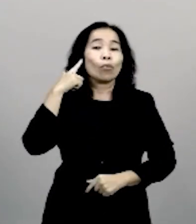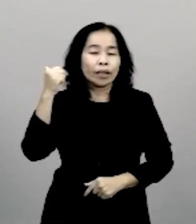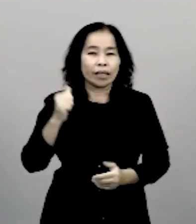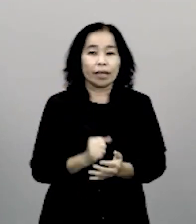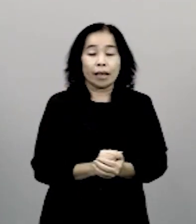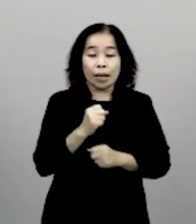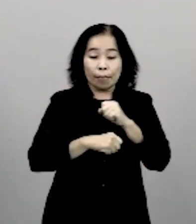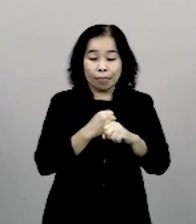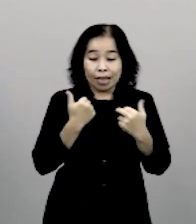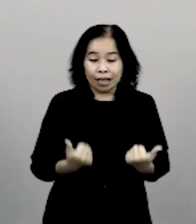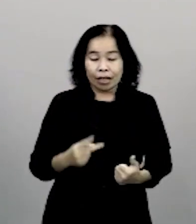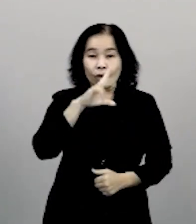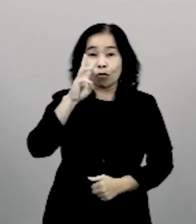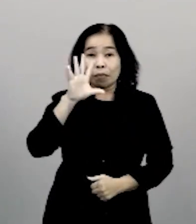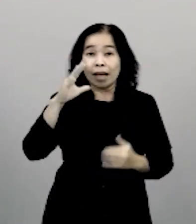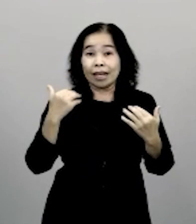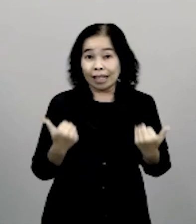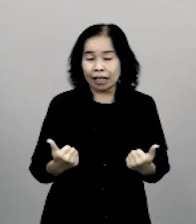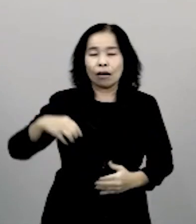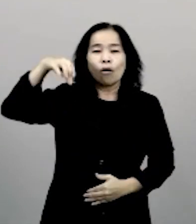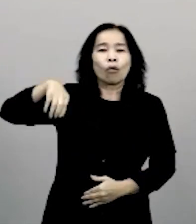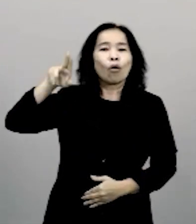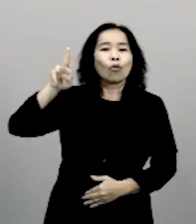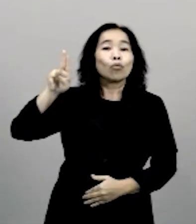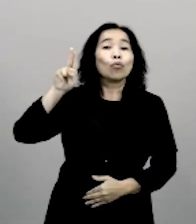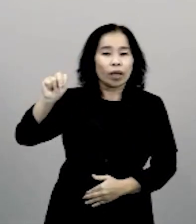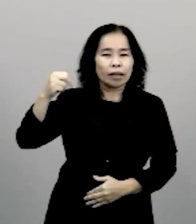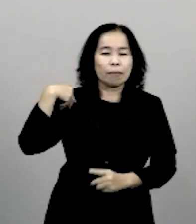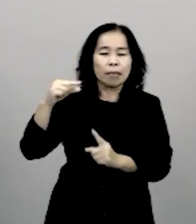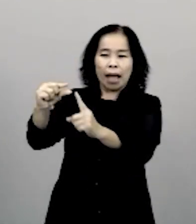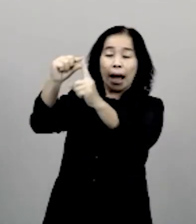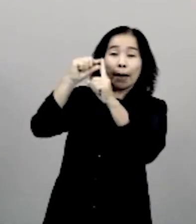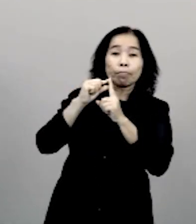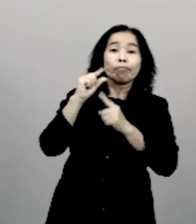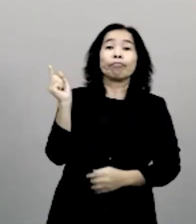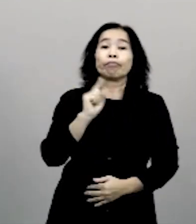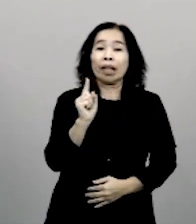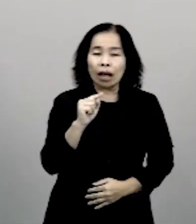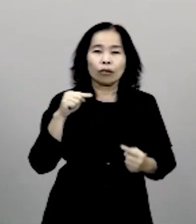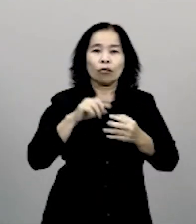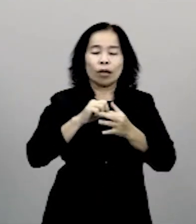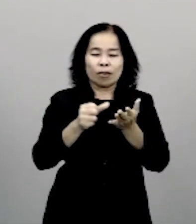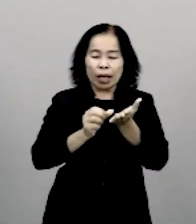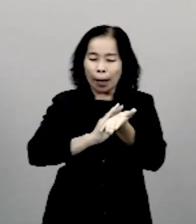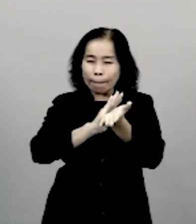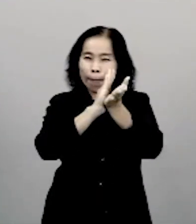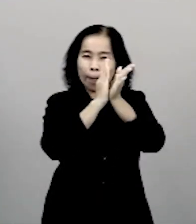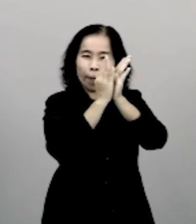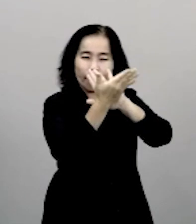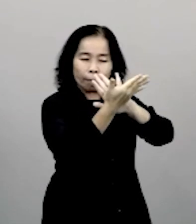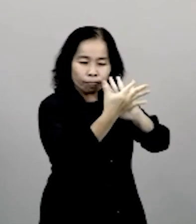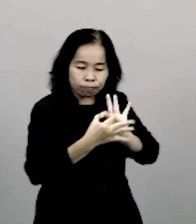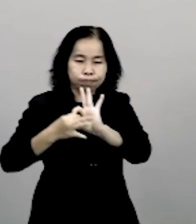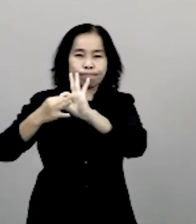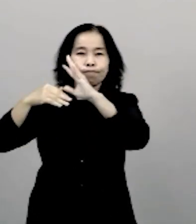ในปี 2565นี้องค์การสหประชาชาติได้กำหนดประเด็นหลักคือการปฏิรูปสู่การพัฒนา